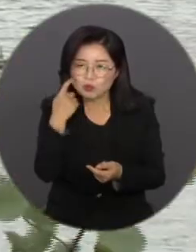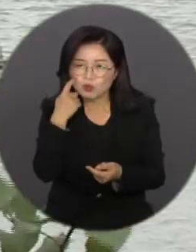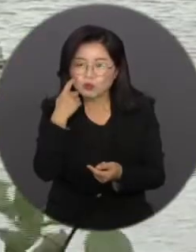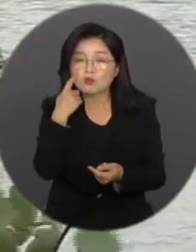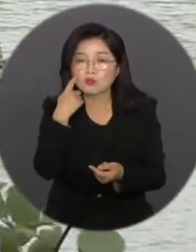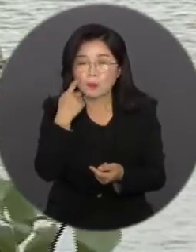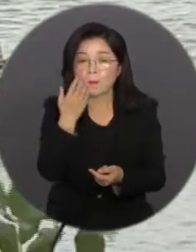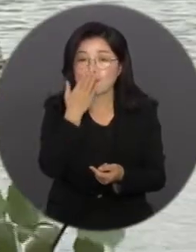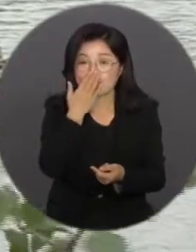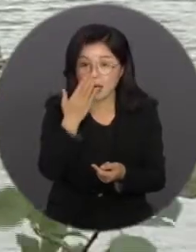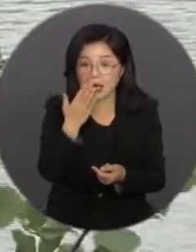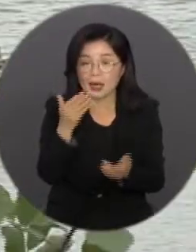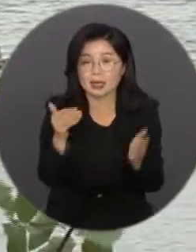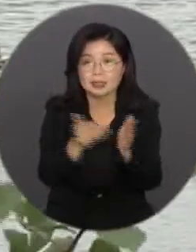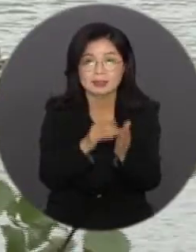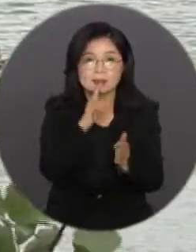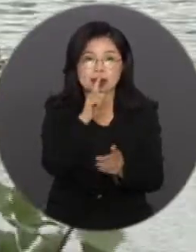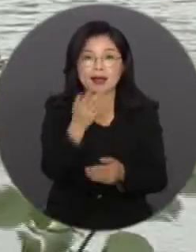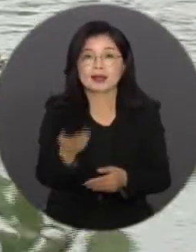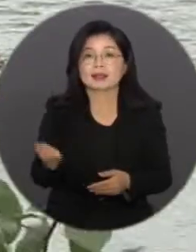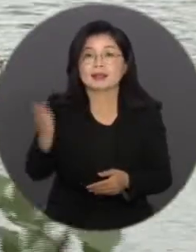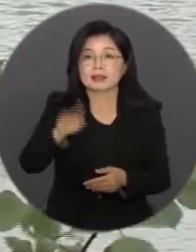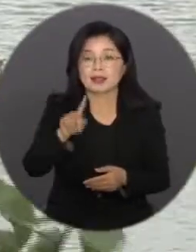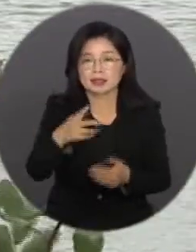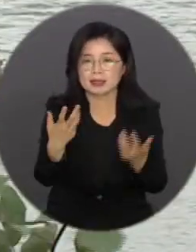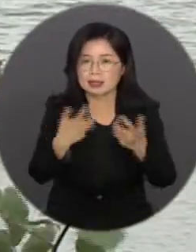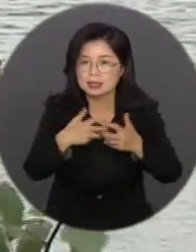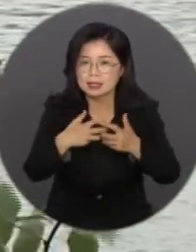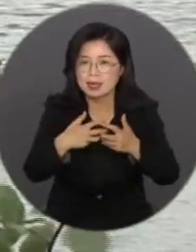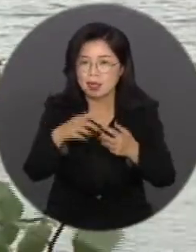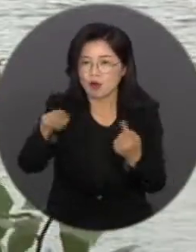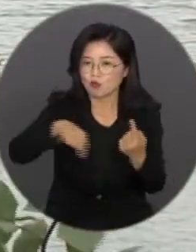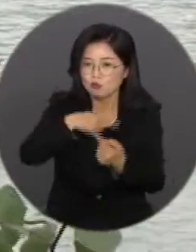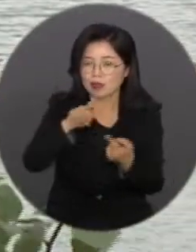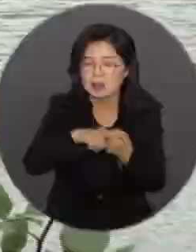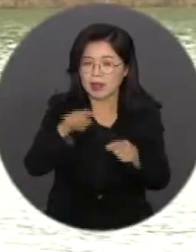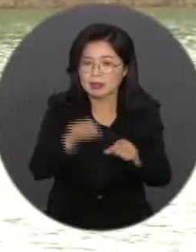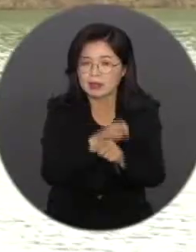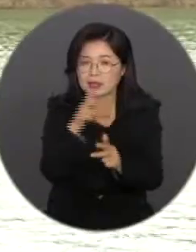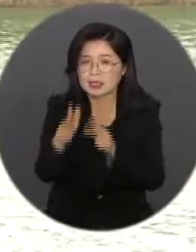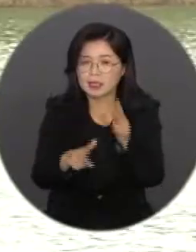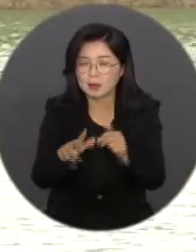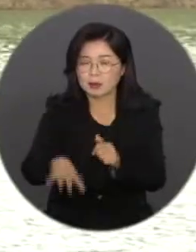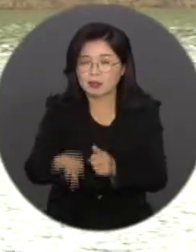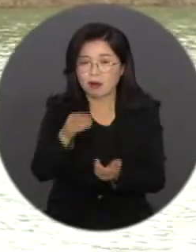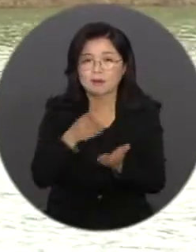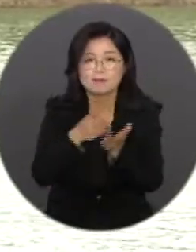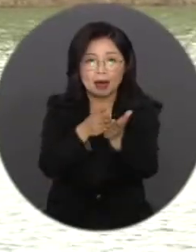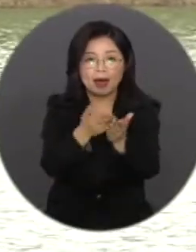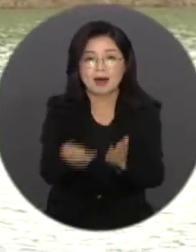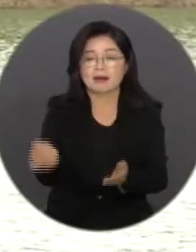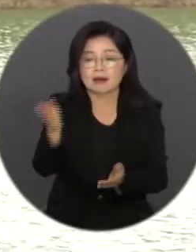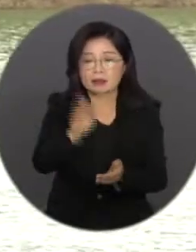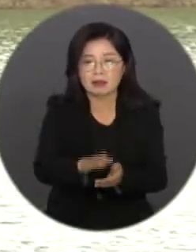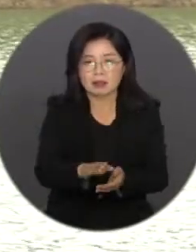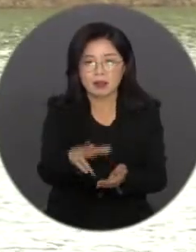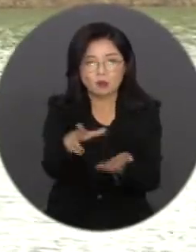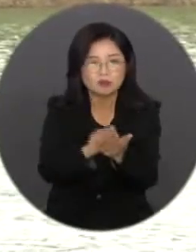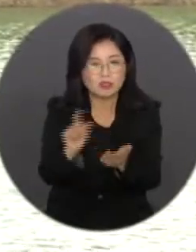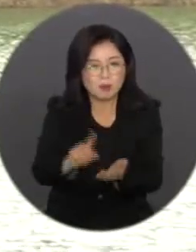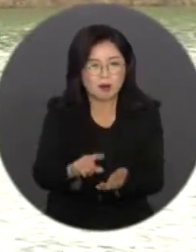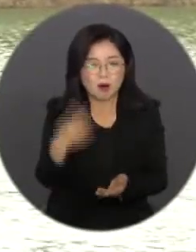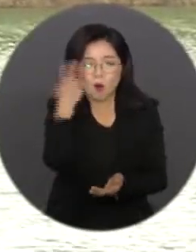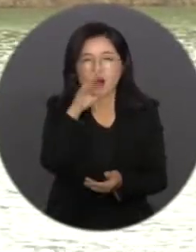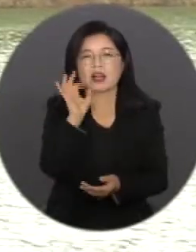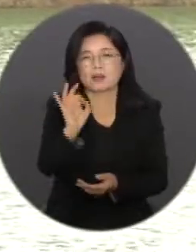있고 수심을 유지한 채 수질 개선 장치를 운영하는 방안을 특례 사업자가 당초에 제안했지만 관리 비용이 막대하다는